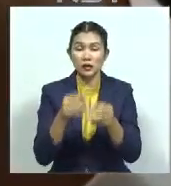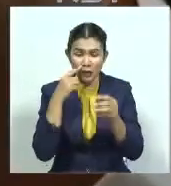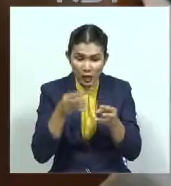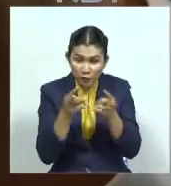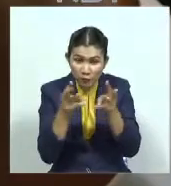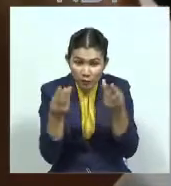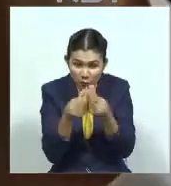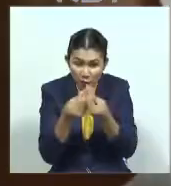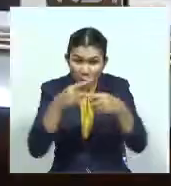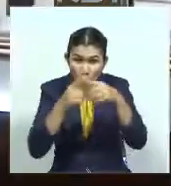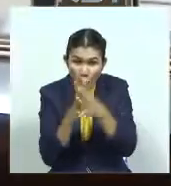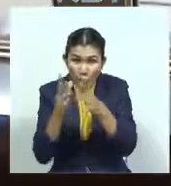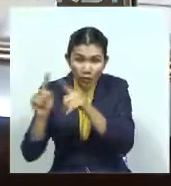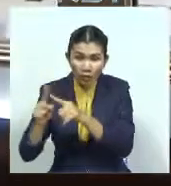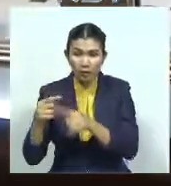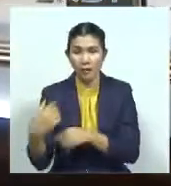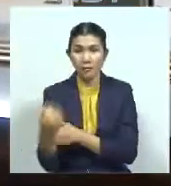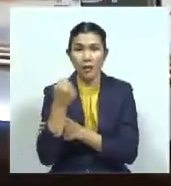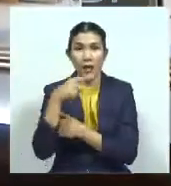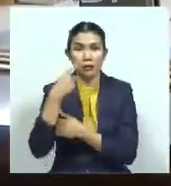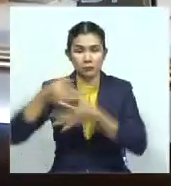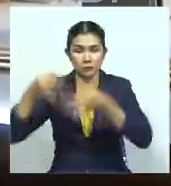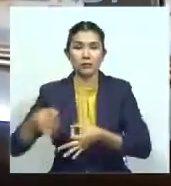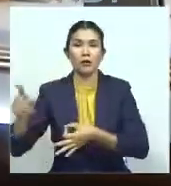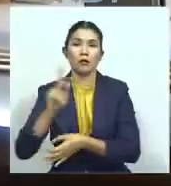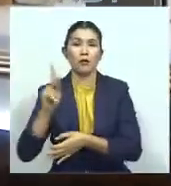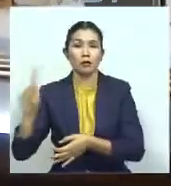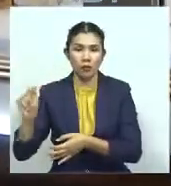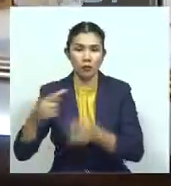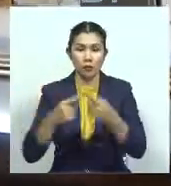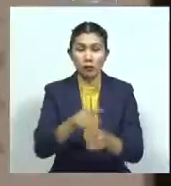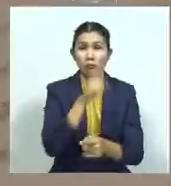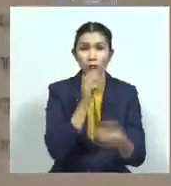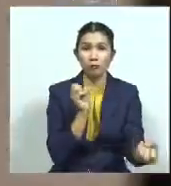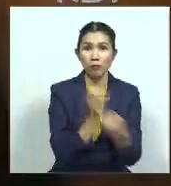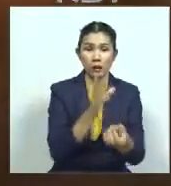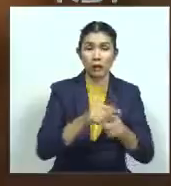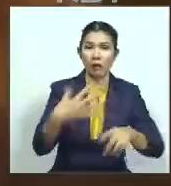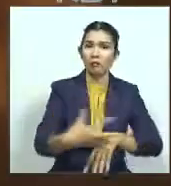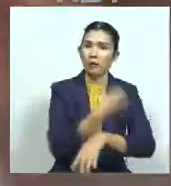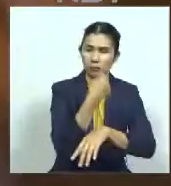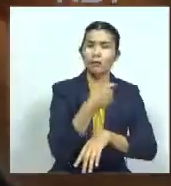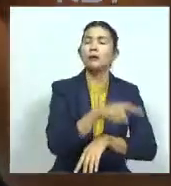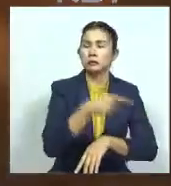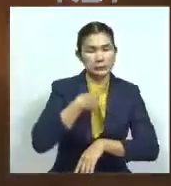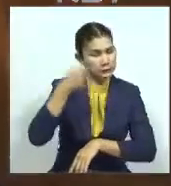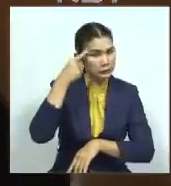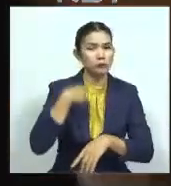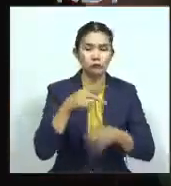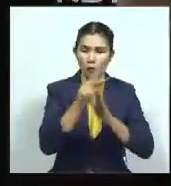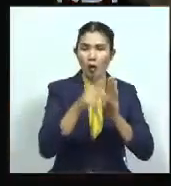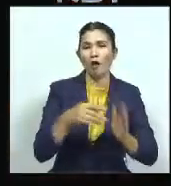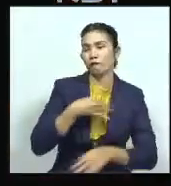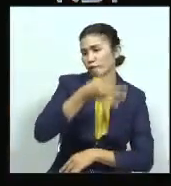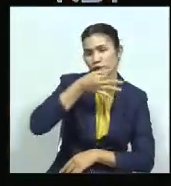จะเป็นอำนาจของกกต.นะคะแต่หากทำให้พรรคการเมืองได้รับความเสียหายก็พร้อมที่จะใช้ช่องทางทางกฎหมายในการฟ้อง